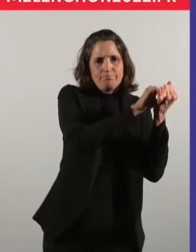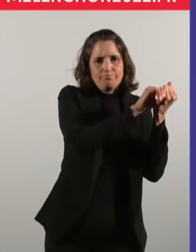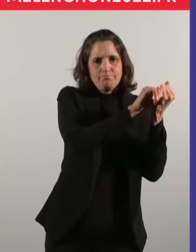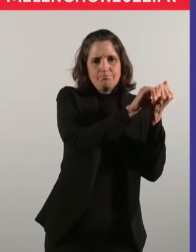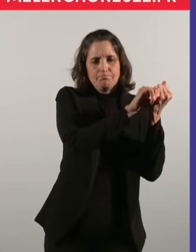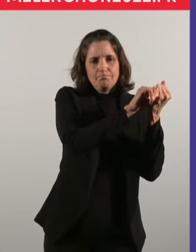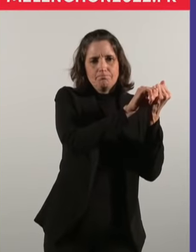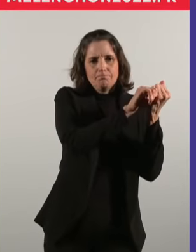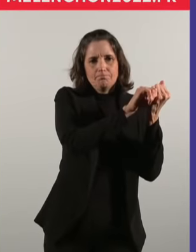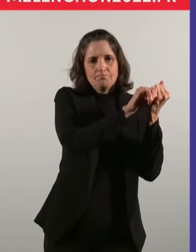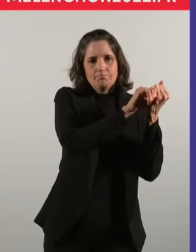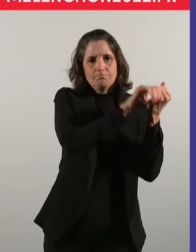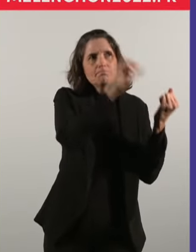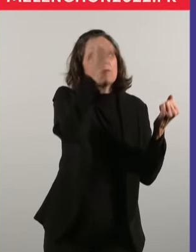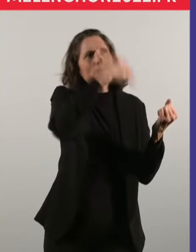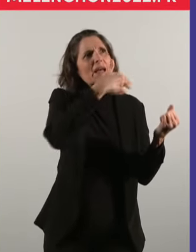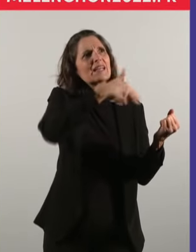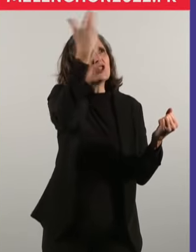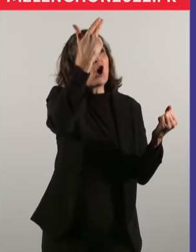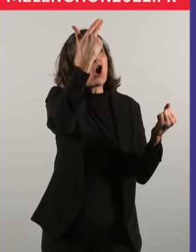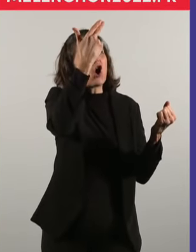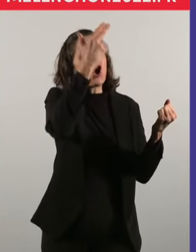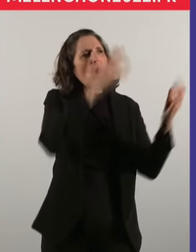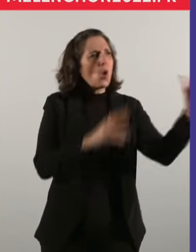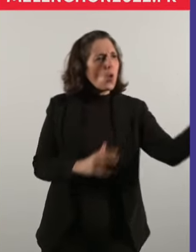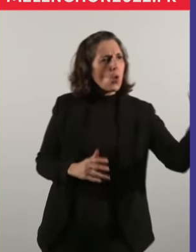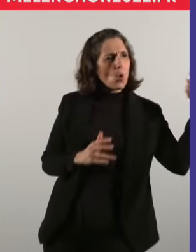des Nord-Américains.